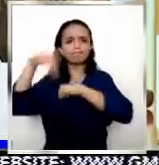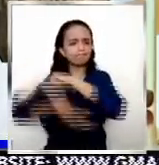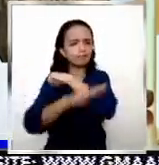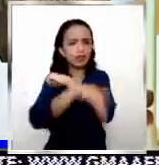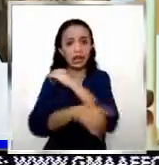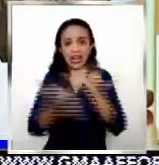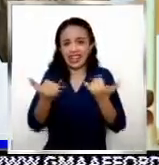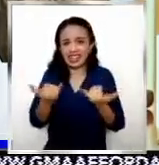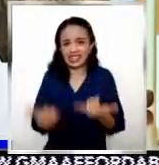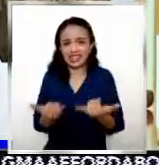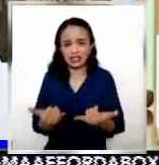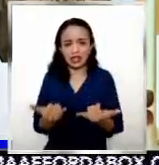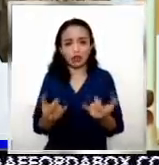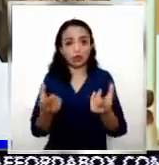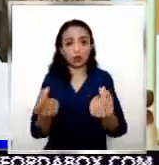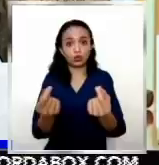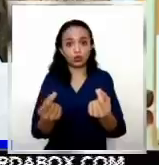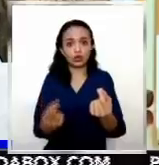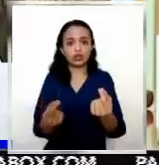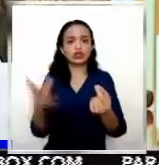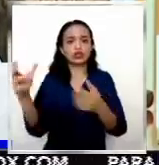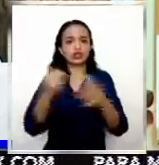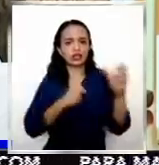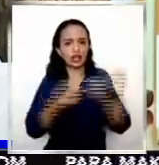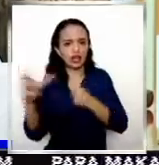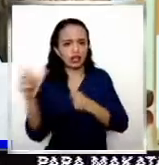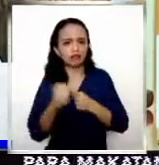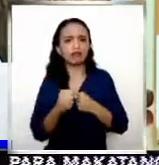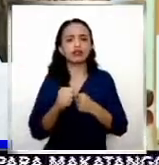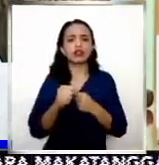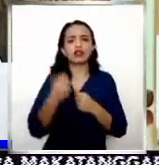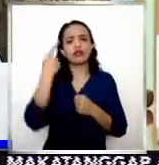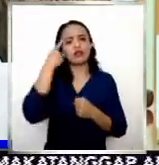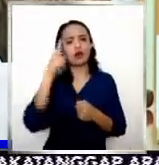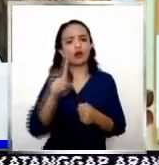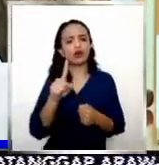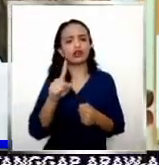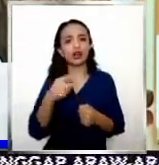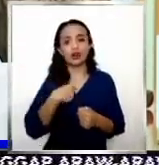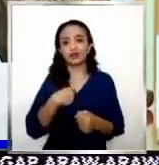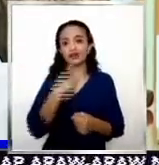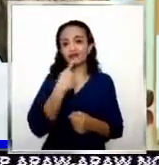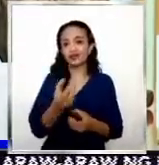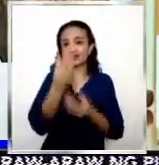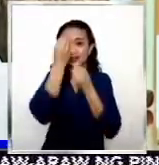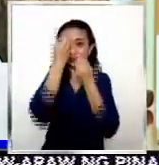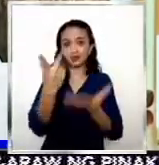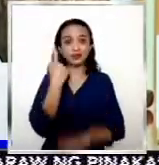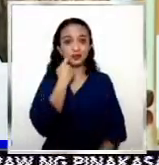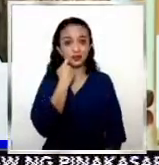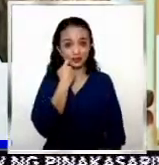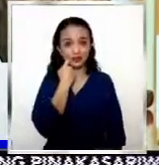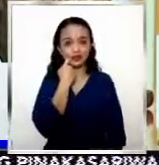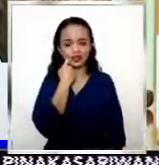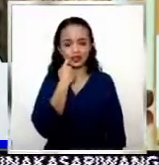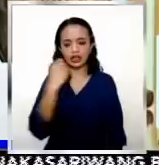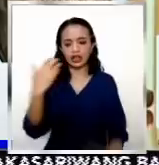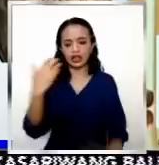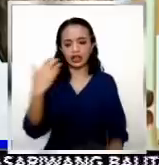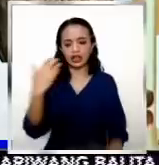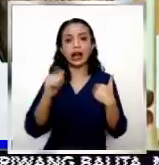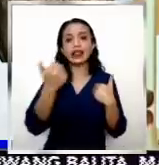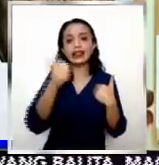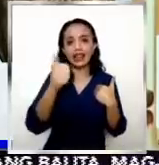we are deploying naval assets. As I've mentioned a while ago, we have 10 naval